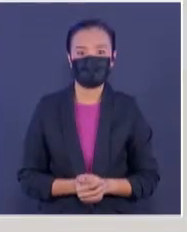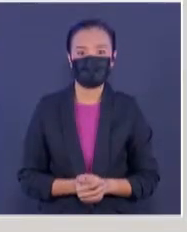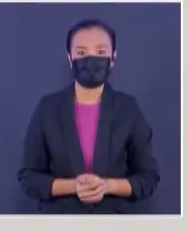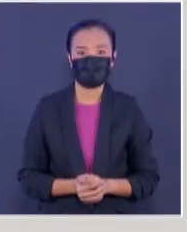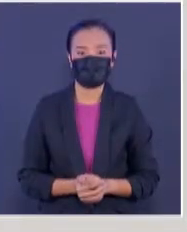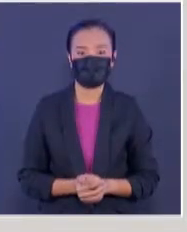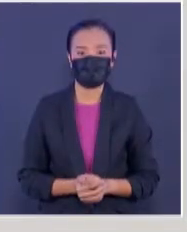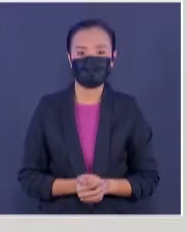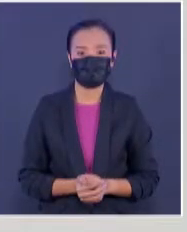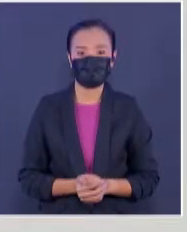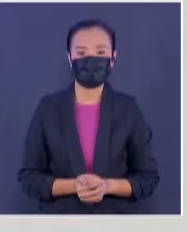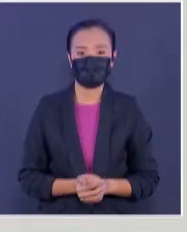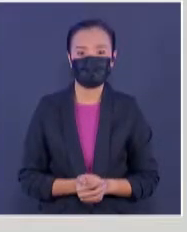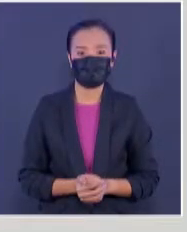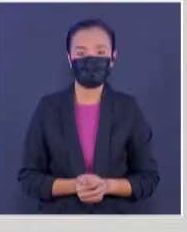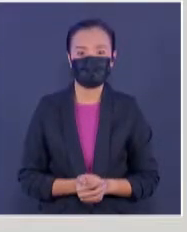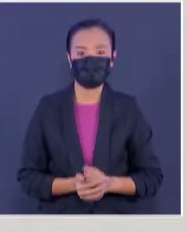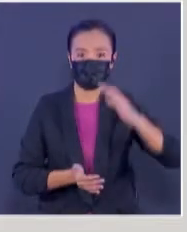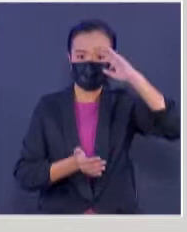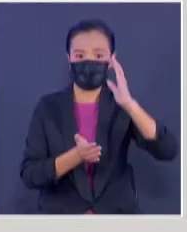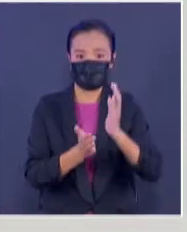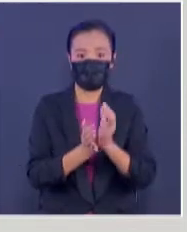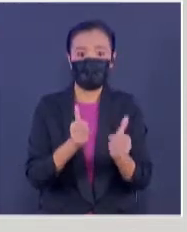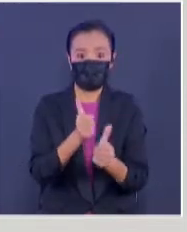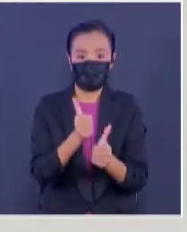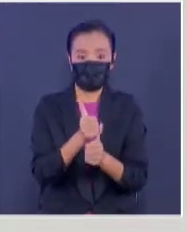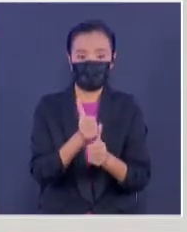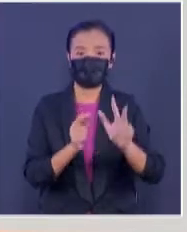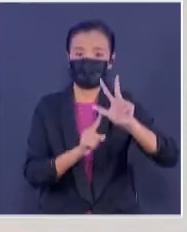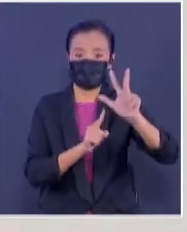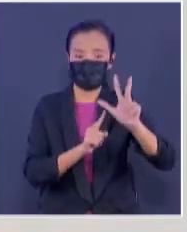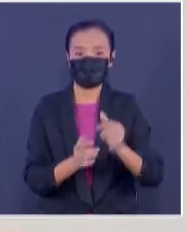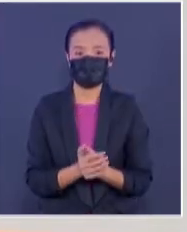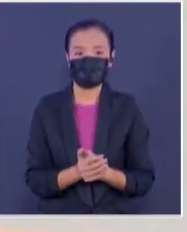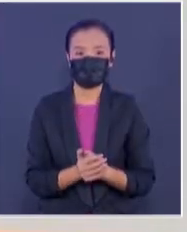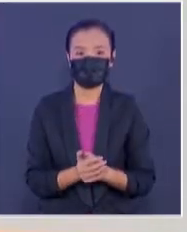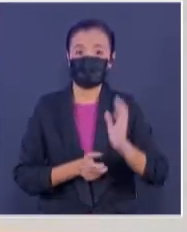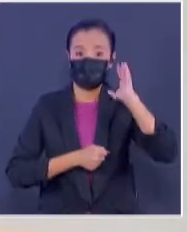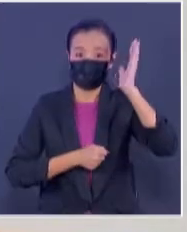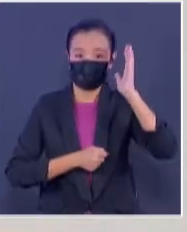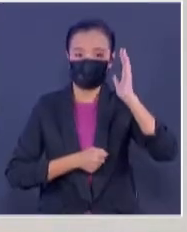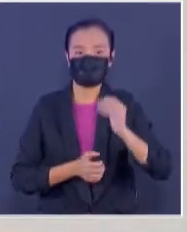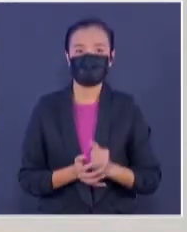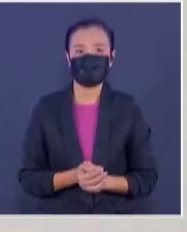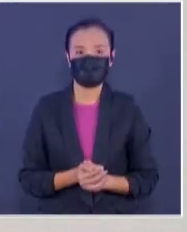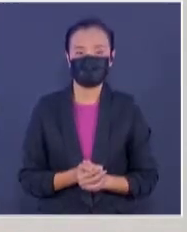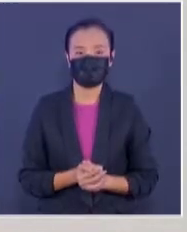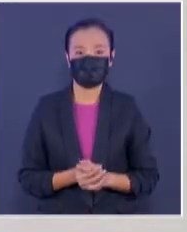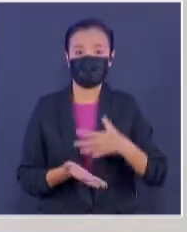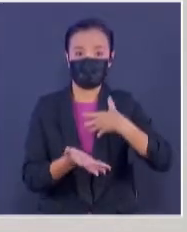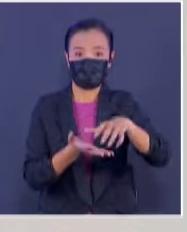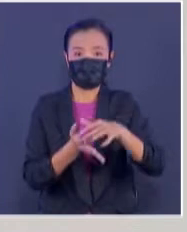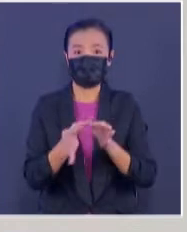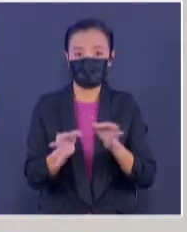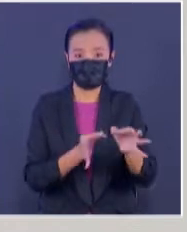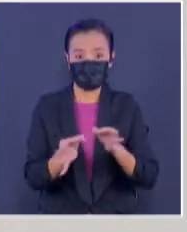พลตำรวจตรีไพศาลลือสมบูรณ์รองผู้บัญชาการตำรวจภูธรภาค3ในฐานะโฆษกตำรวจภูธรภาค3เปิดเผยกร